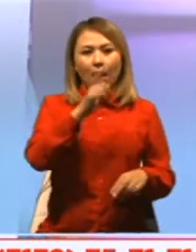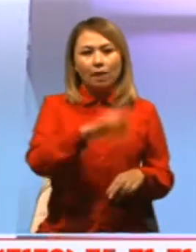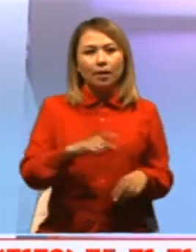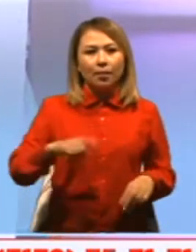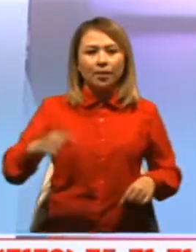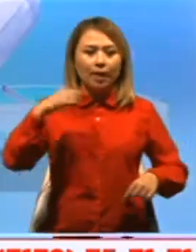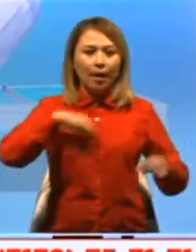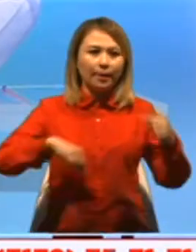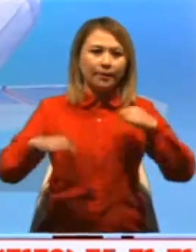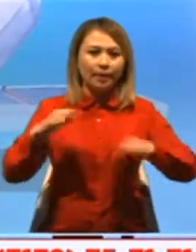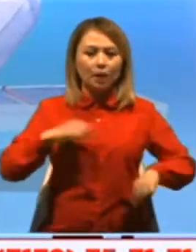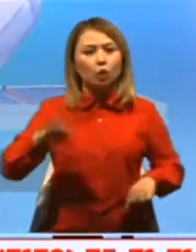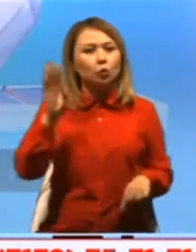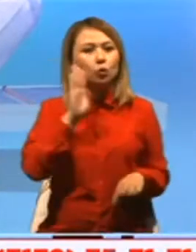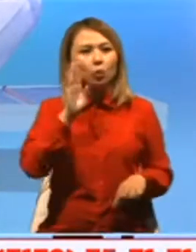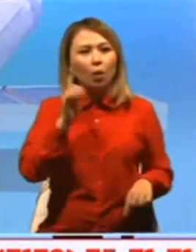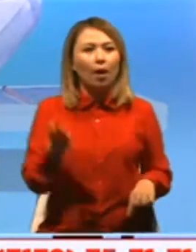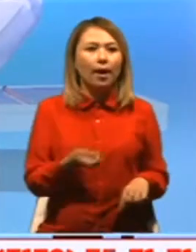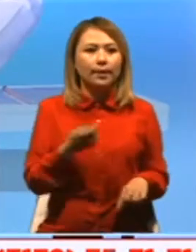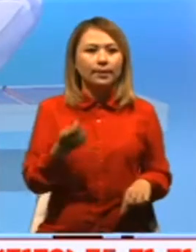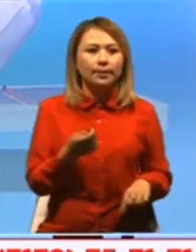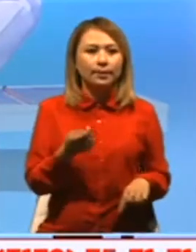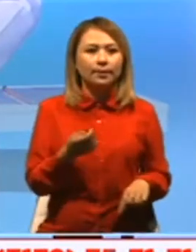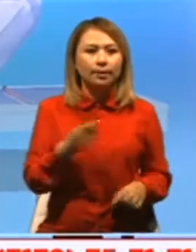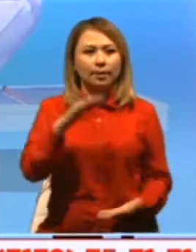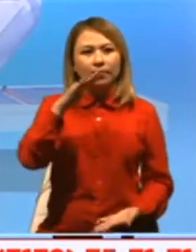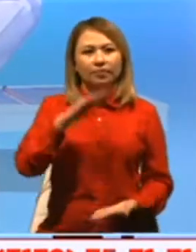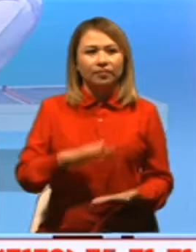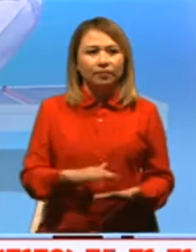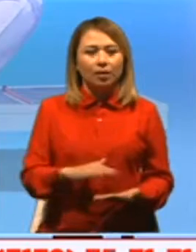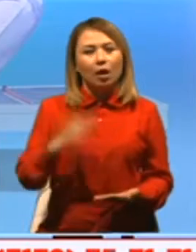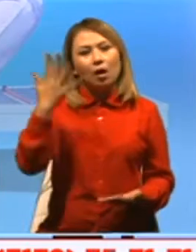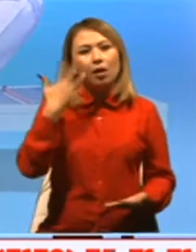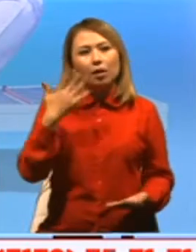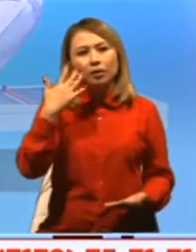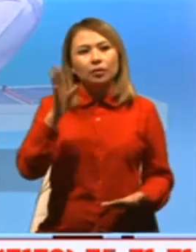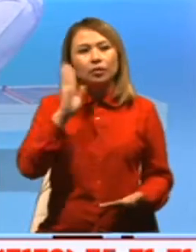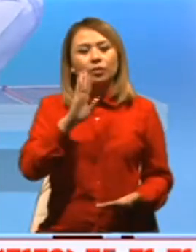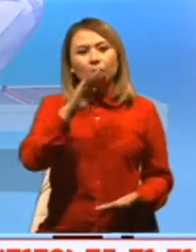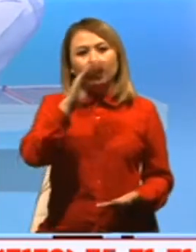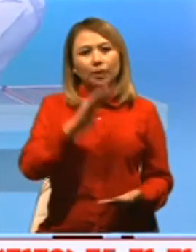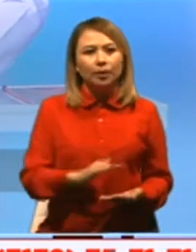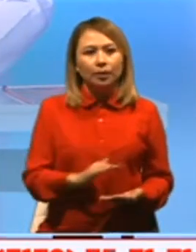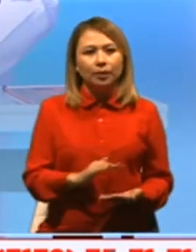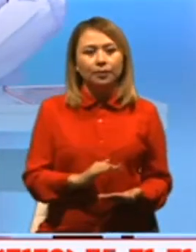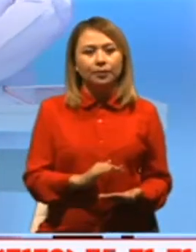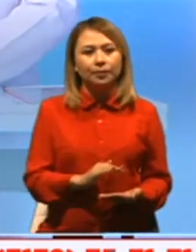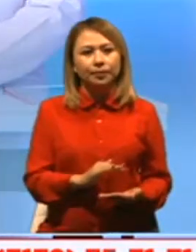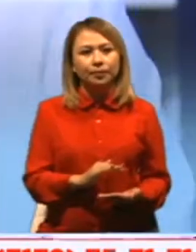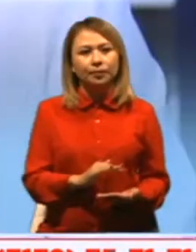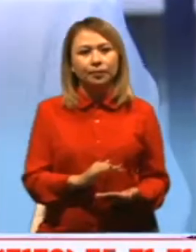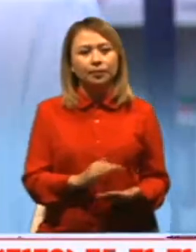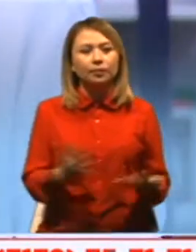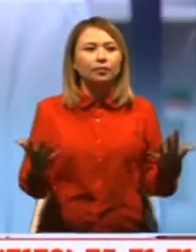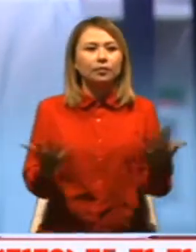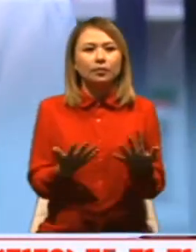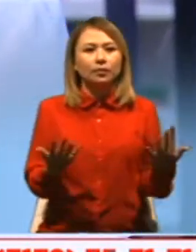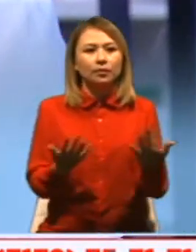ағзасы су аз ағза деп айтайық, иә? Бұндай кезде адамның ағзасында су аз болған жағдайда